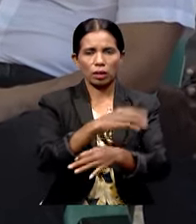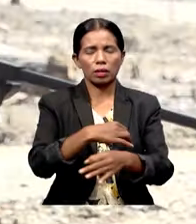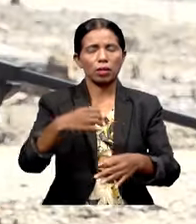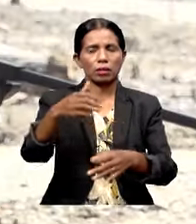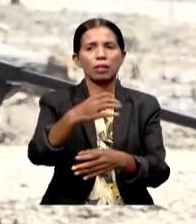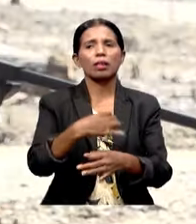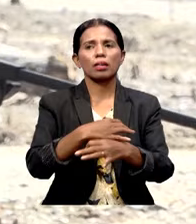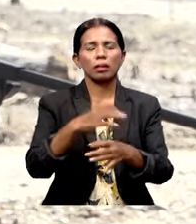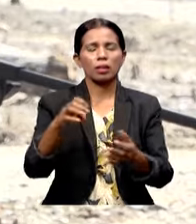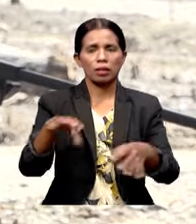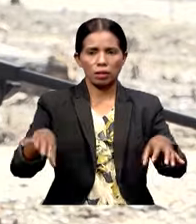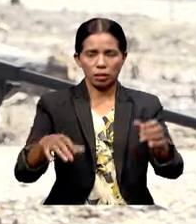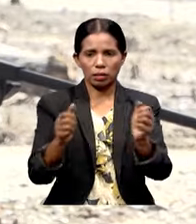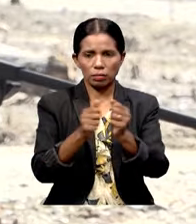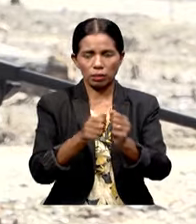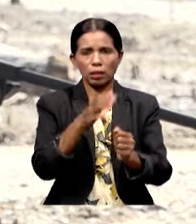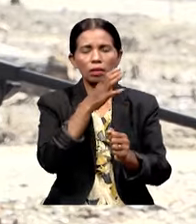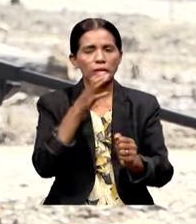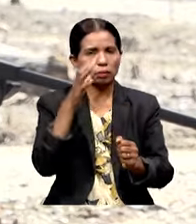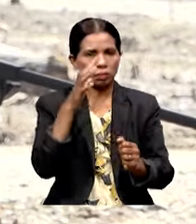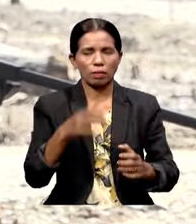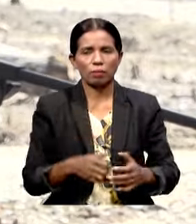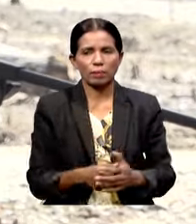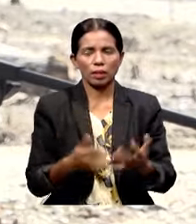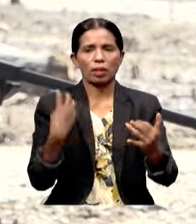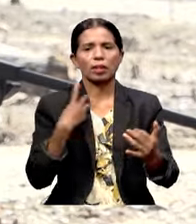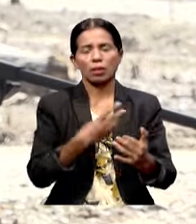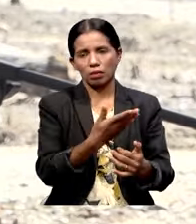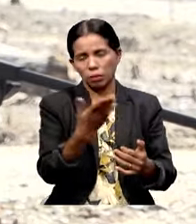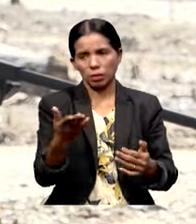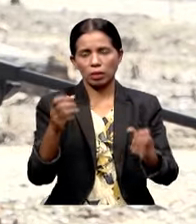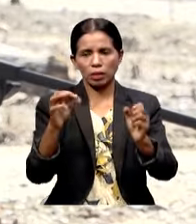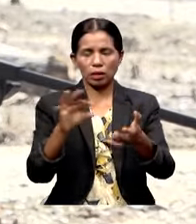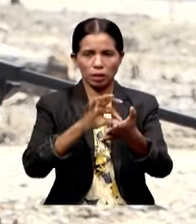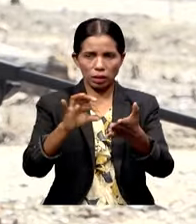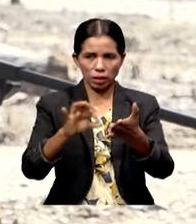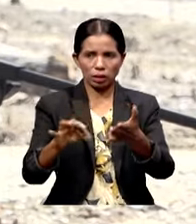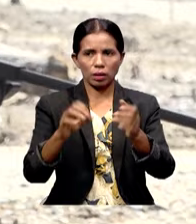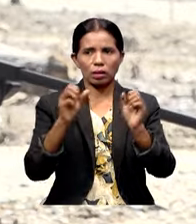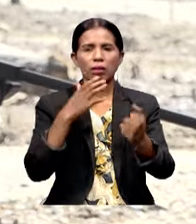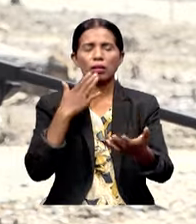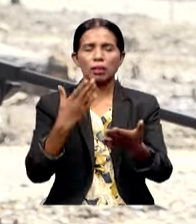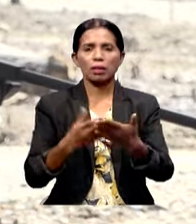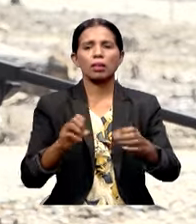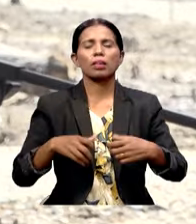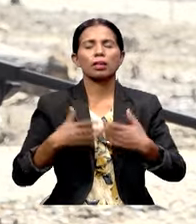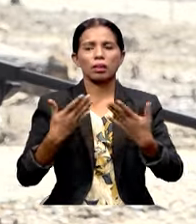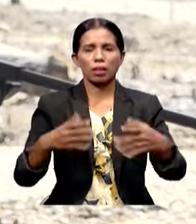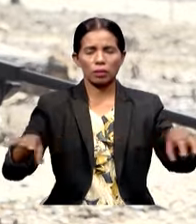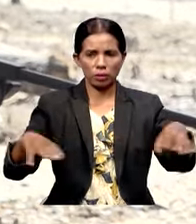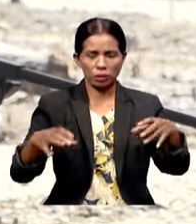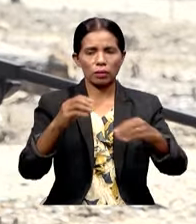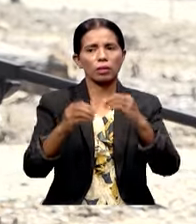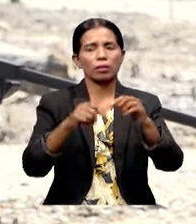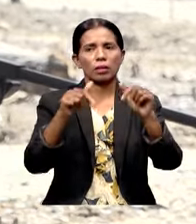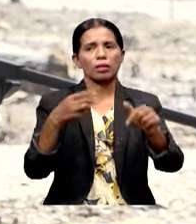dunia. Saya serius sama tuh agrikultura. Ida nih tapi buat saya tinggal registro ona beneficiari hira magap servisu beda nih. Tapi